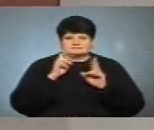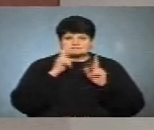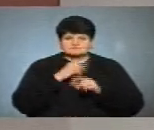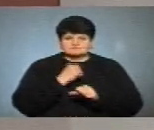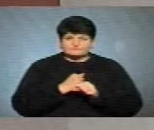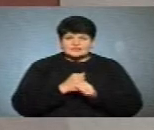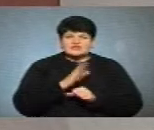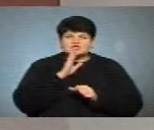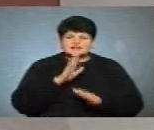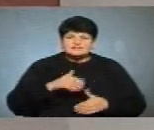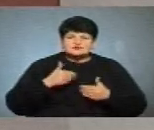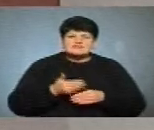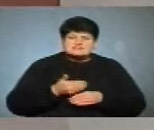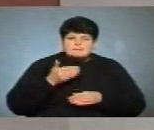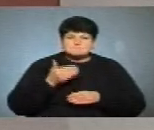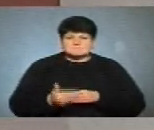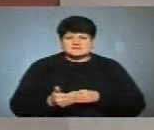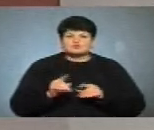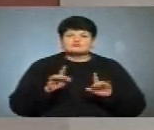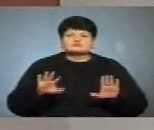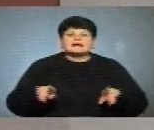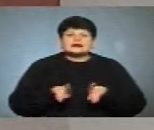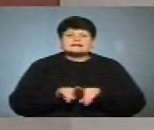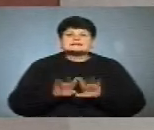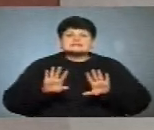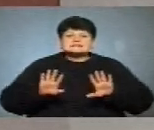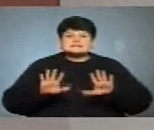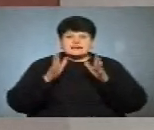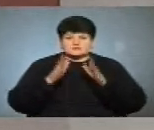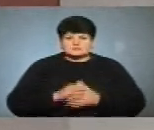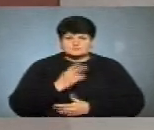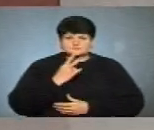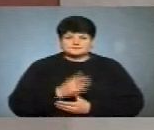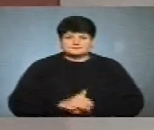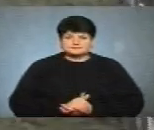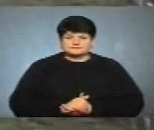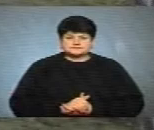жінка звернулася запізно. Чому так сталося, Любов Гадомська дізнавалася.